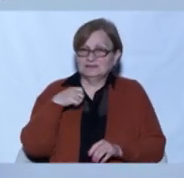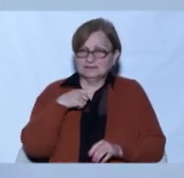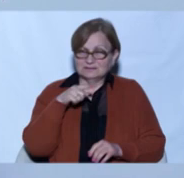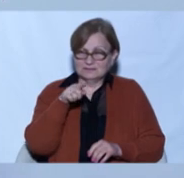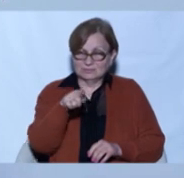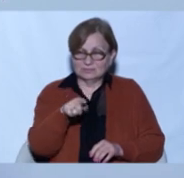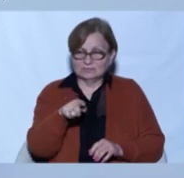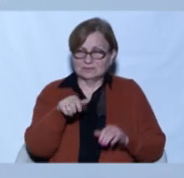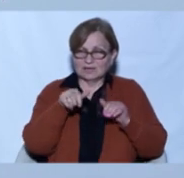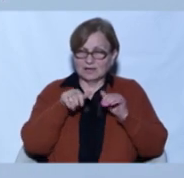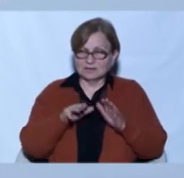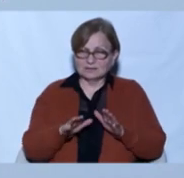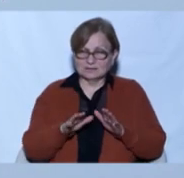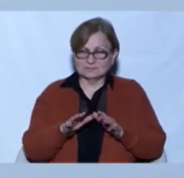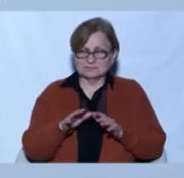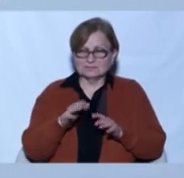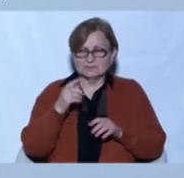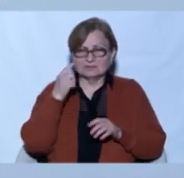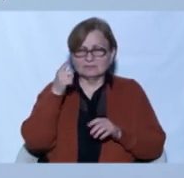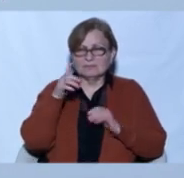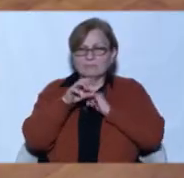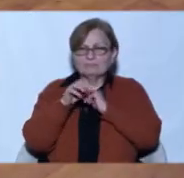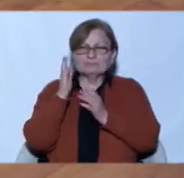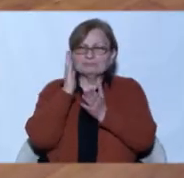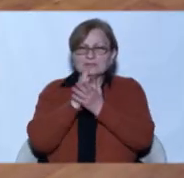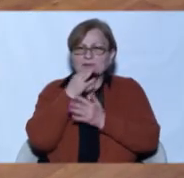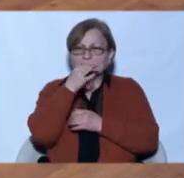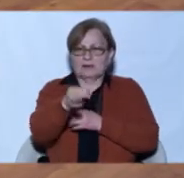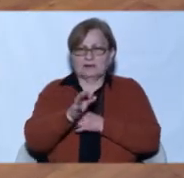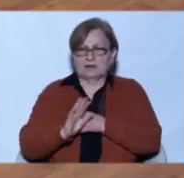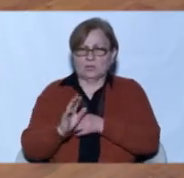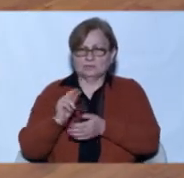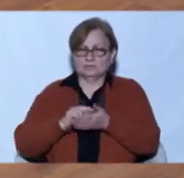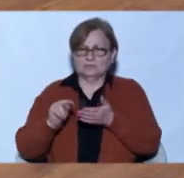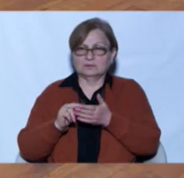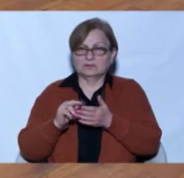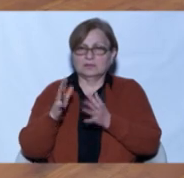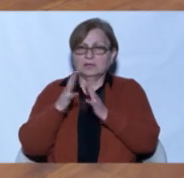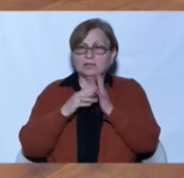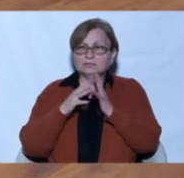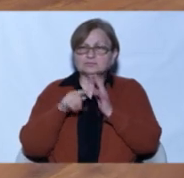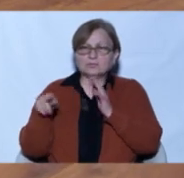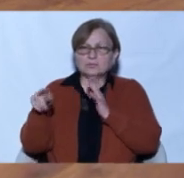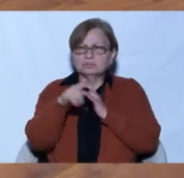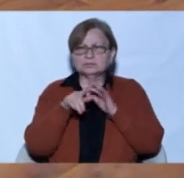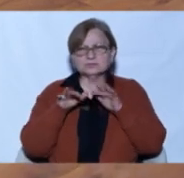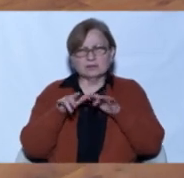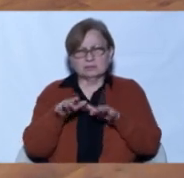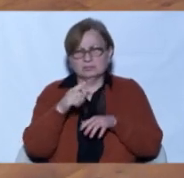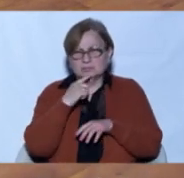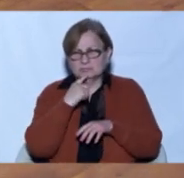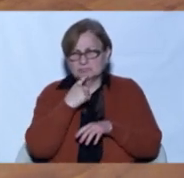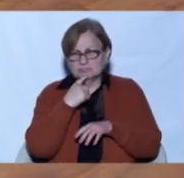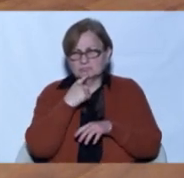კითხვის გადასაწყვეტია, როგორ გაიგებ, როგორ გაიაზრებ მას. სოფელში რთულად მიდის საქმე,